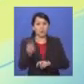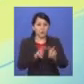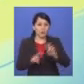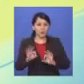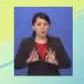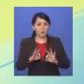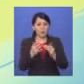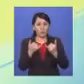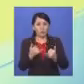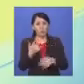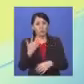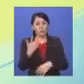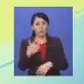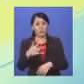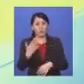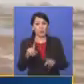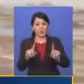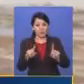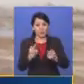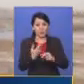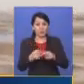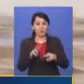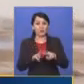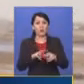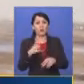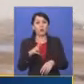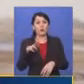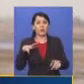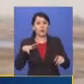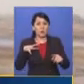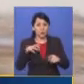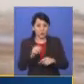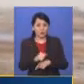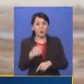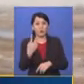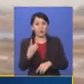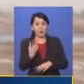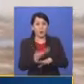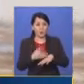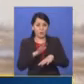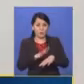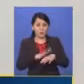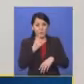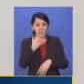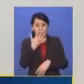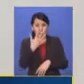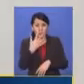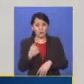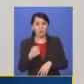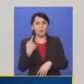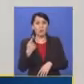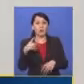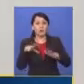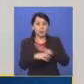іздеу жарияланды. Бүгінгі күні оның 35-і ұсталды, оның ішінде 3-і қарақшылық шабуыл, 2-і ауыр дене жарақаттарын